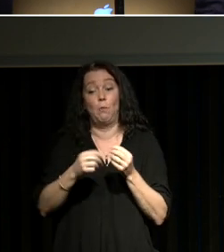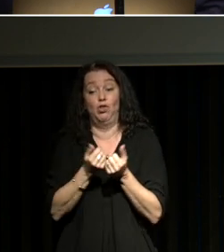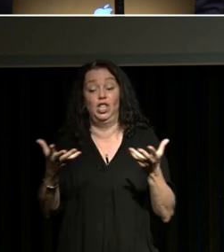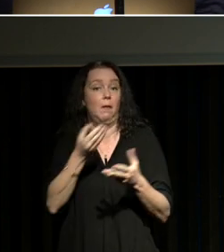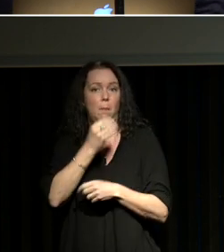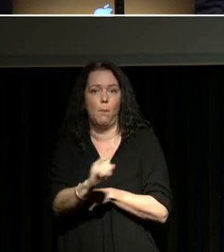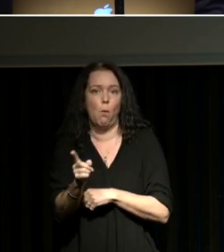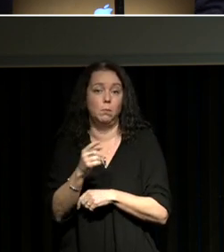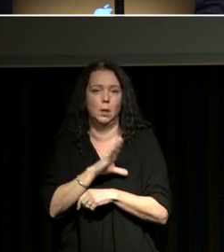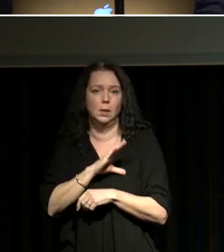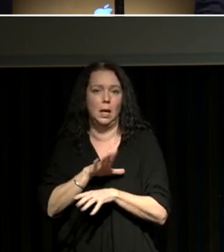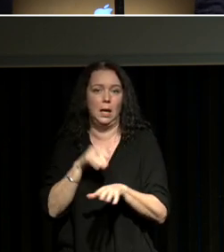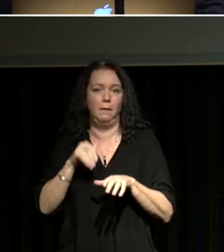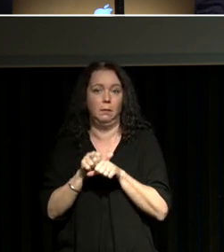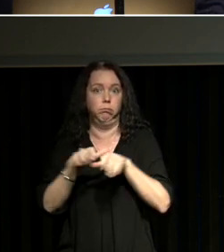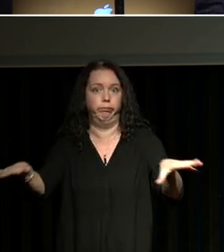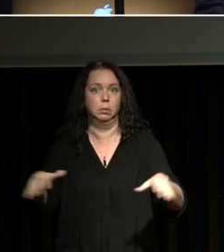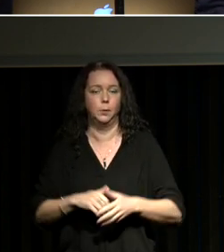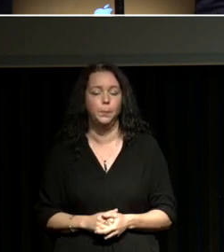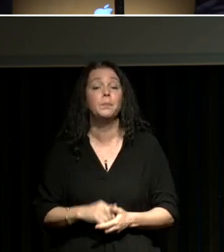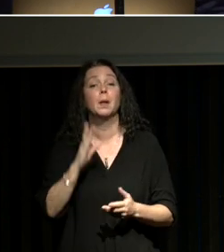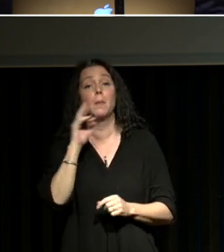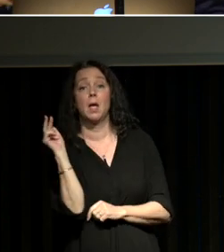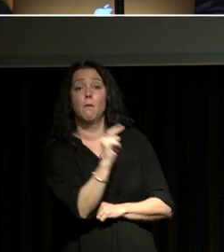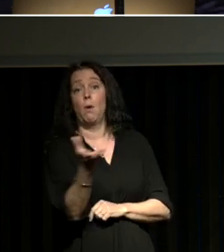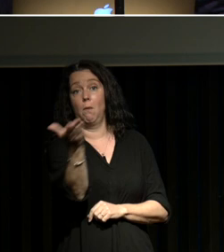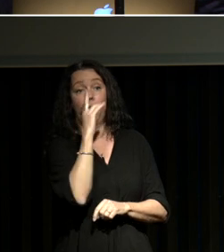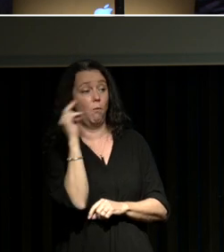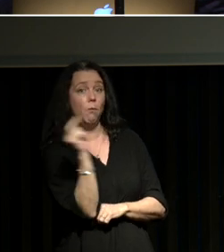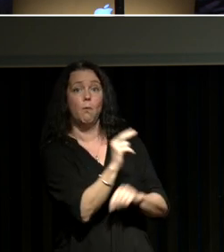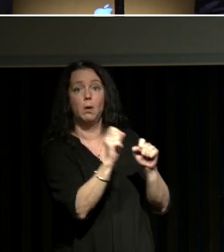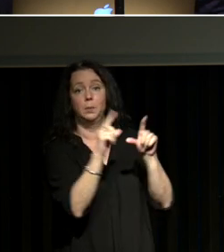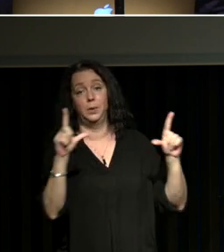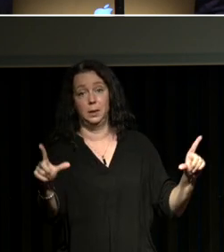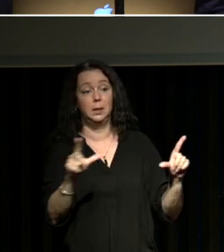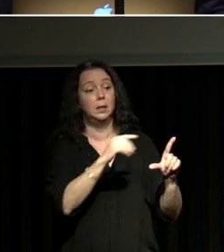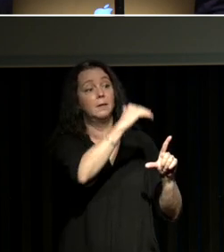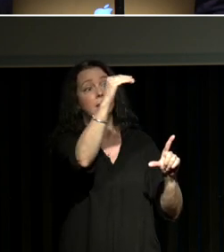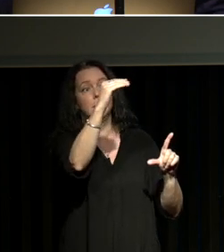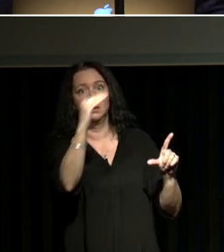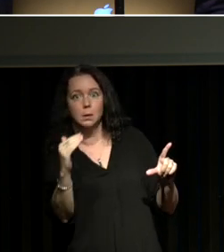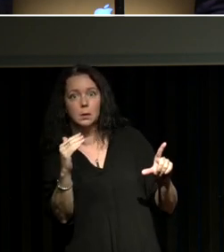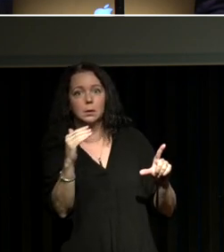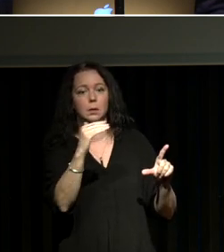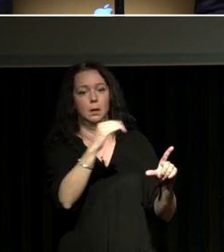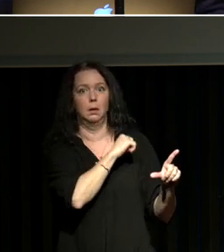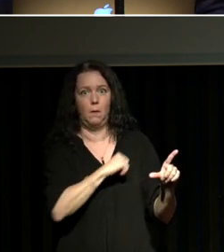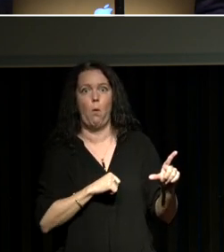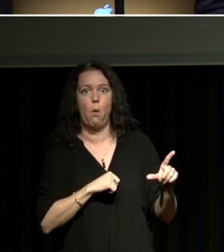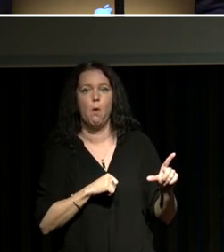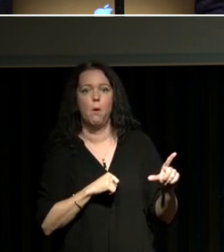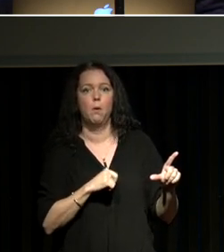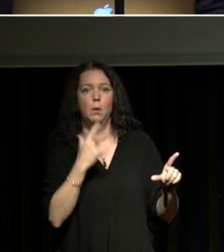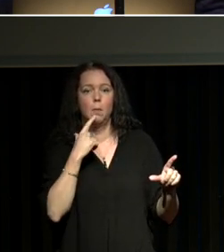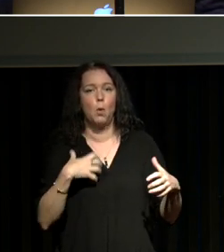trop diffusés. Mais ce que vous pouvez voir très clairement sur cette diapositive, c'est le décrochage très important au niveau